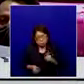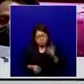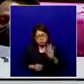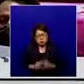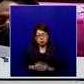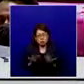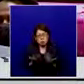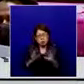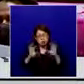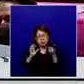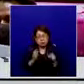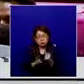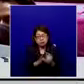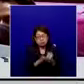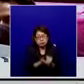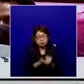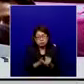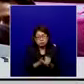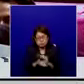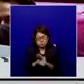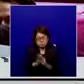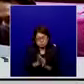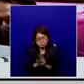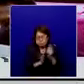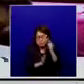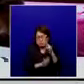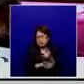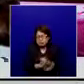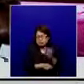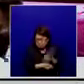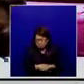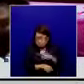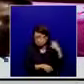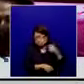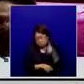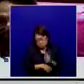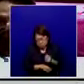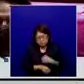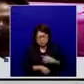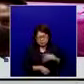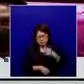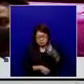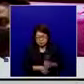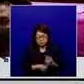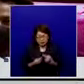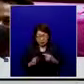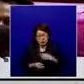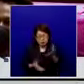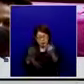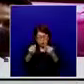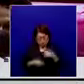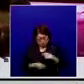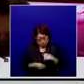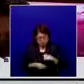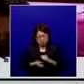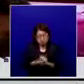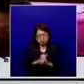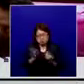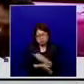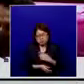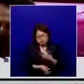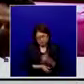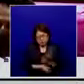นี้ท่านมีโอกาสตัดสินใจผิดฆ่าตัวตายแต่ฟังสารันแล้วจะเปลี่ยนใจท่านนายกฟังไว้ด้วยนะ